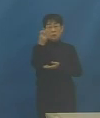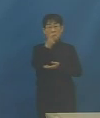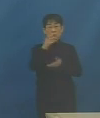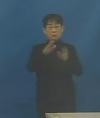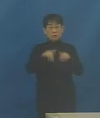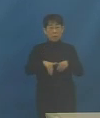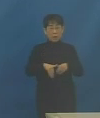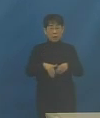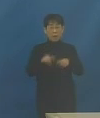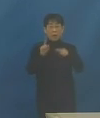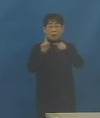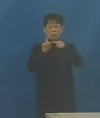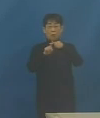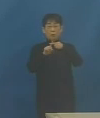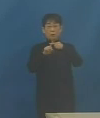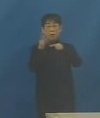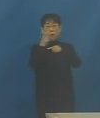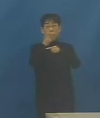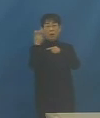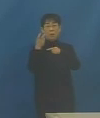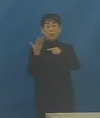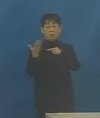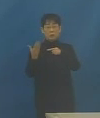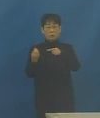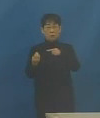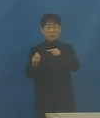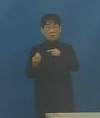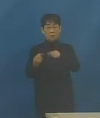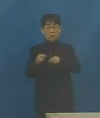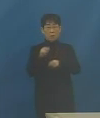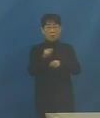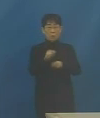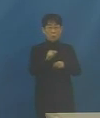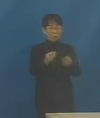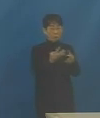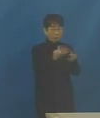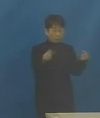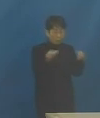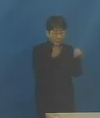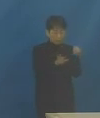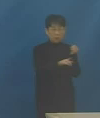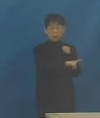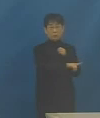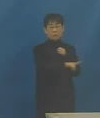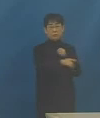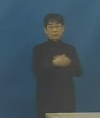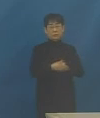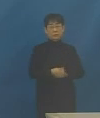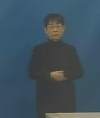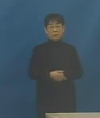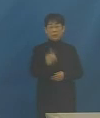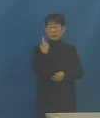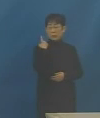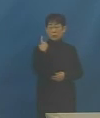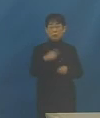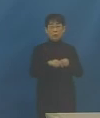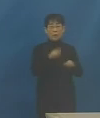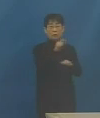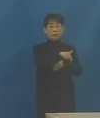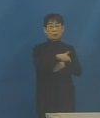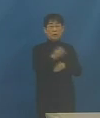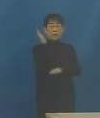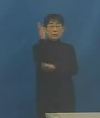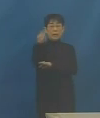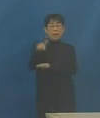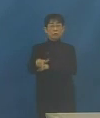妖精な妖精が判明するという方がいいかなり見られるようになってきました昨日真の政府の分科会で